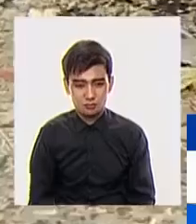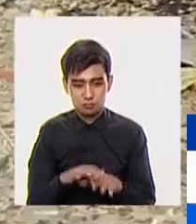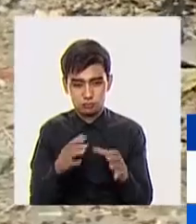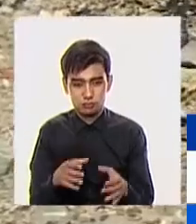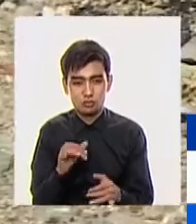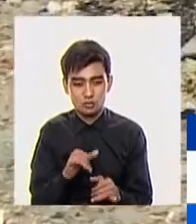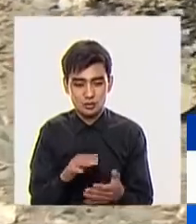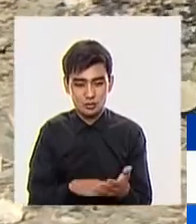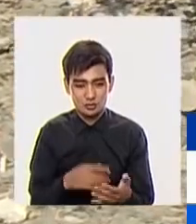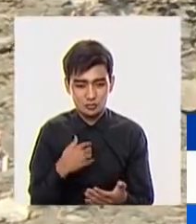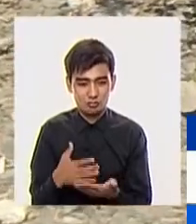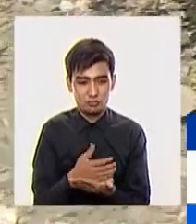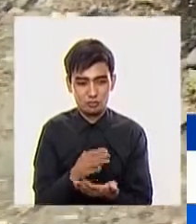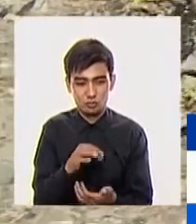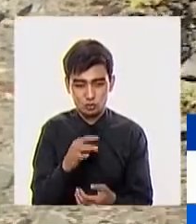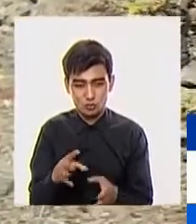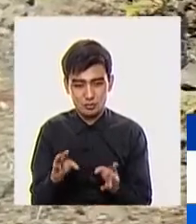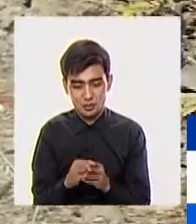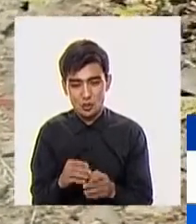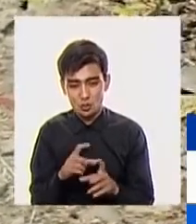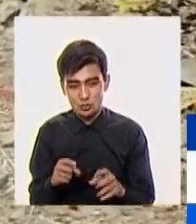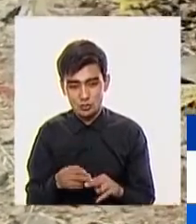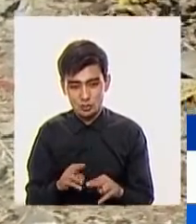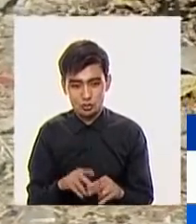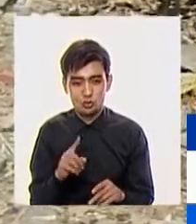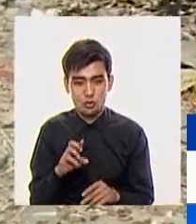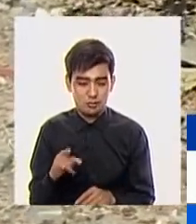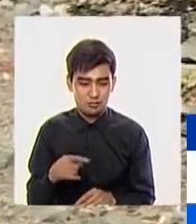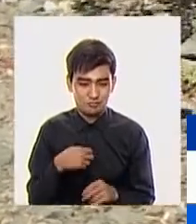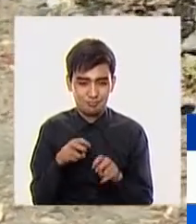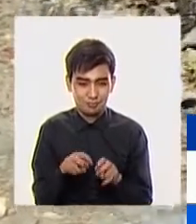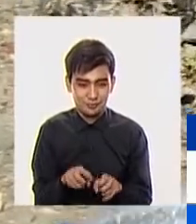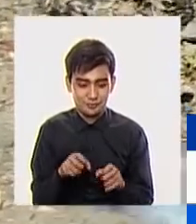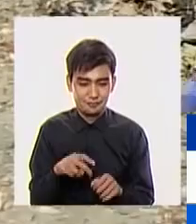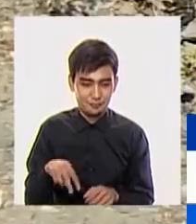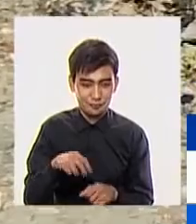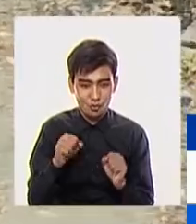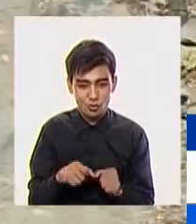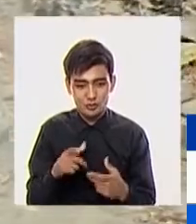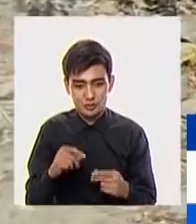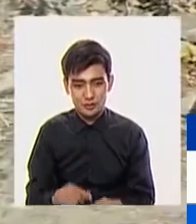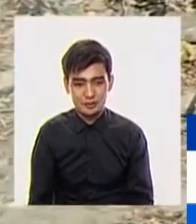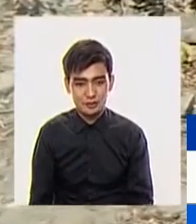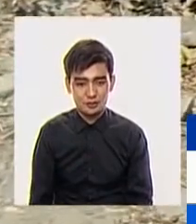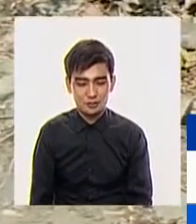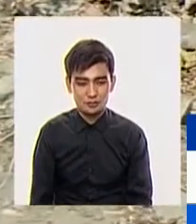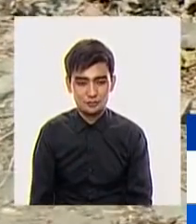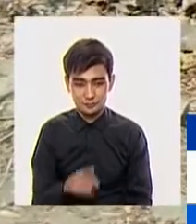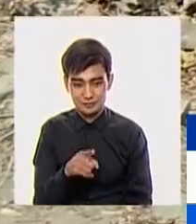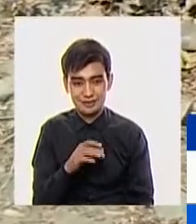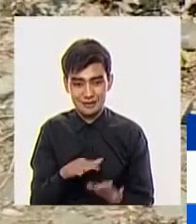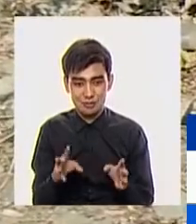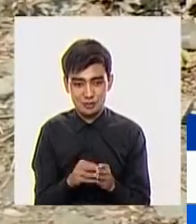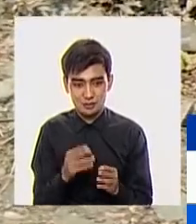куда? Собрали мусор за людьми, чтобы, ну, было где элементарно ходить. Вы с детьми, да?